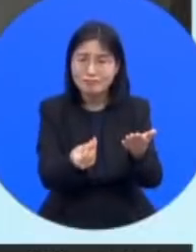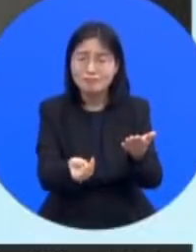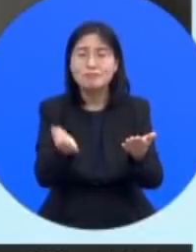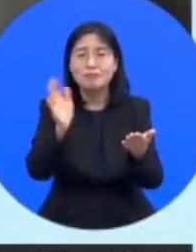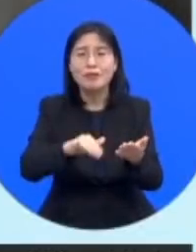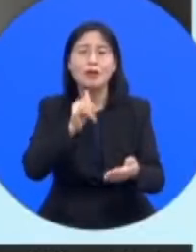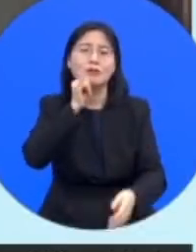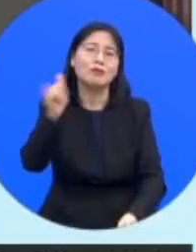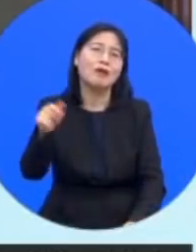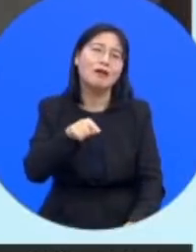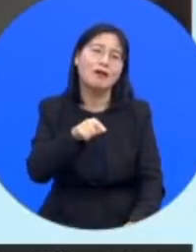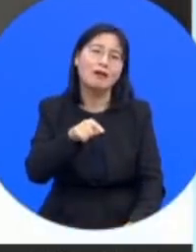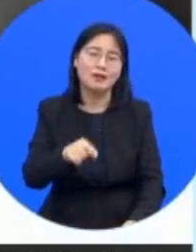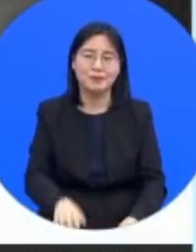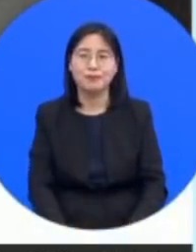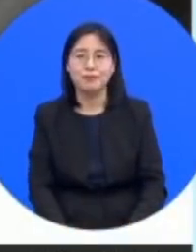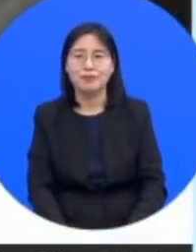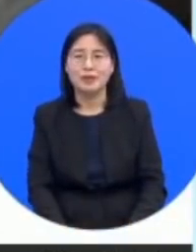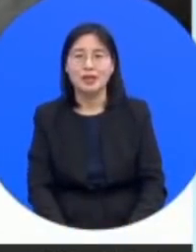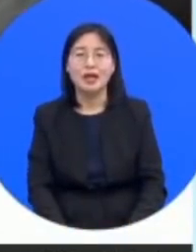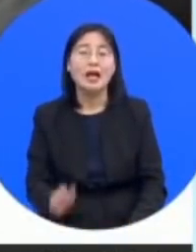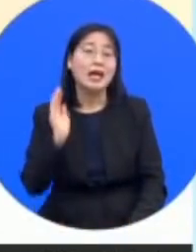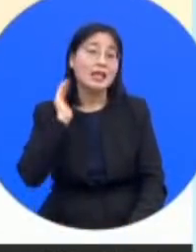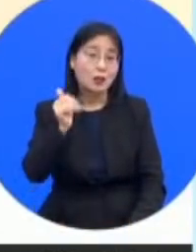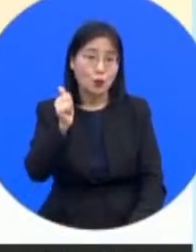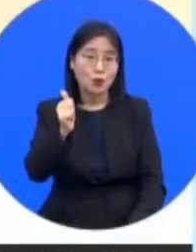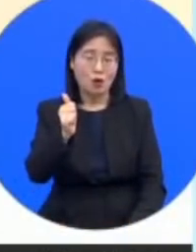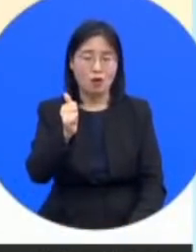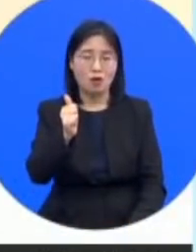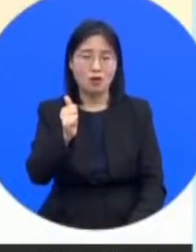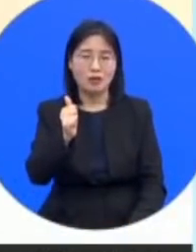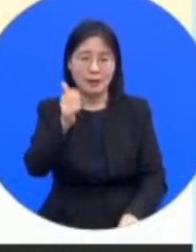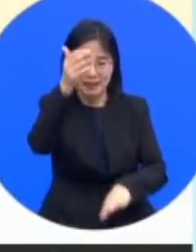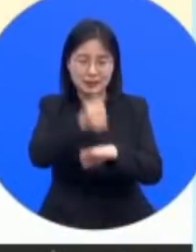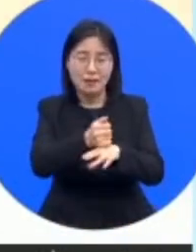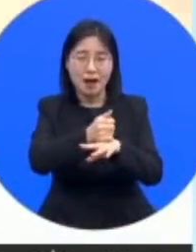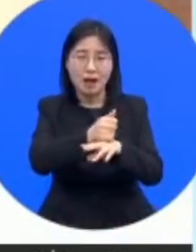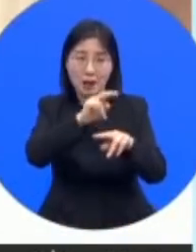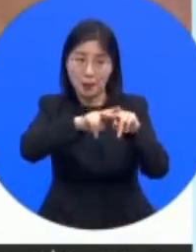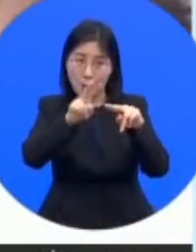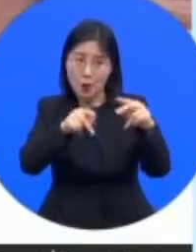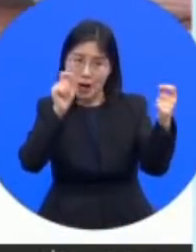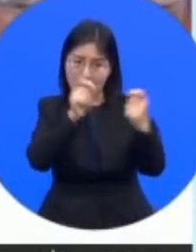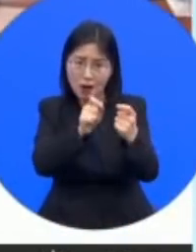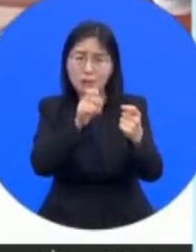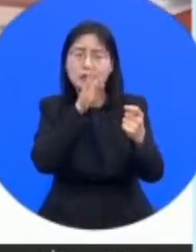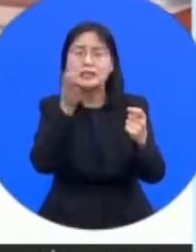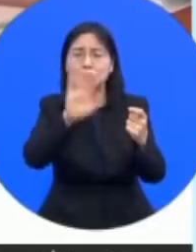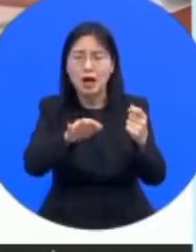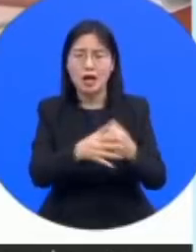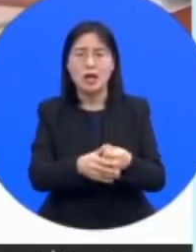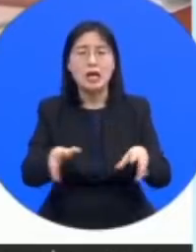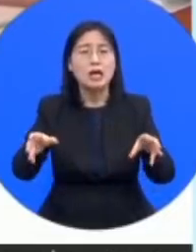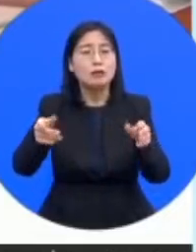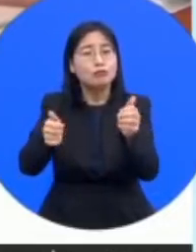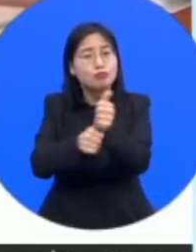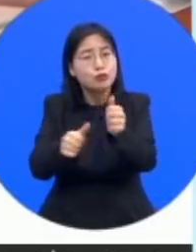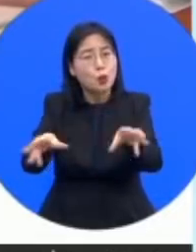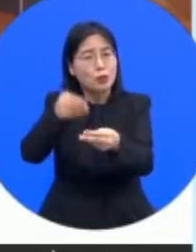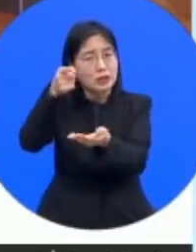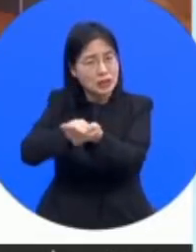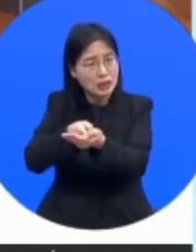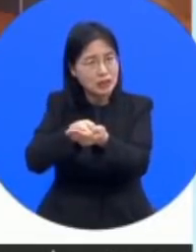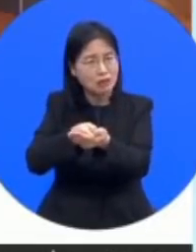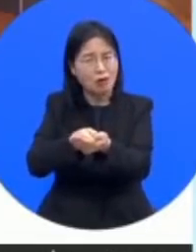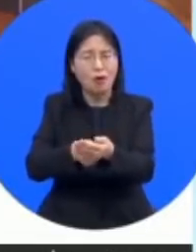있는 상황인데 아무리 대통령 임기 말이 라고 하지만 공지 끼가 이래서야 되겠느냐 부총리가 앞장서서 이런식으로 공지 끼워 늘